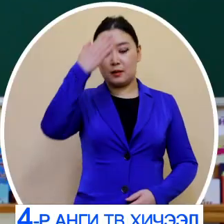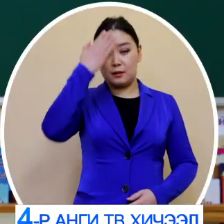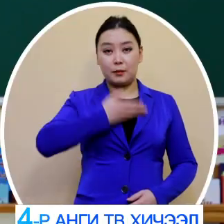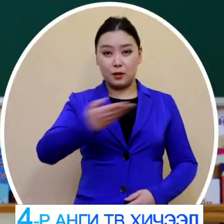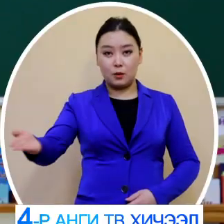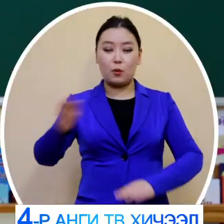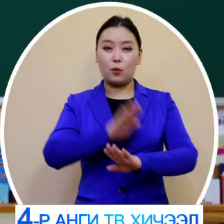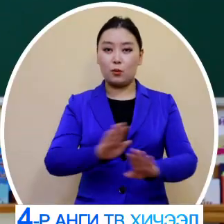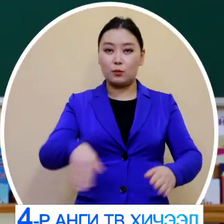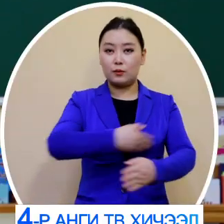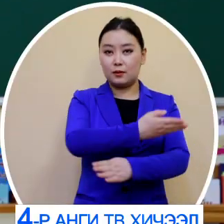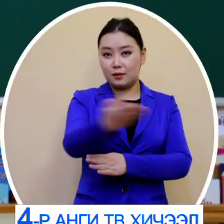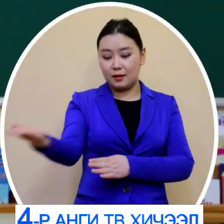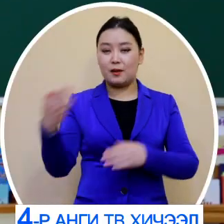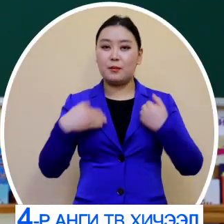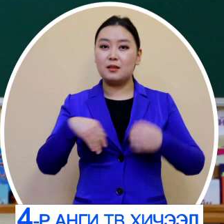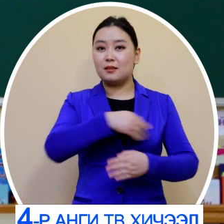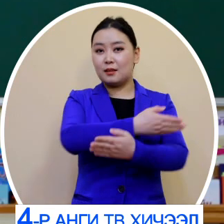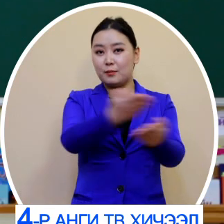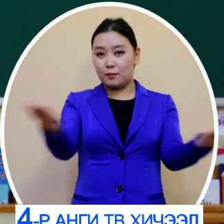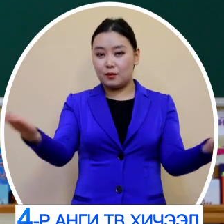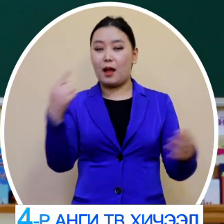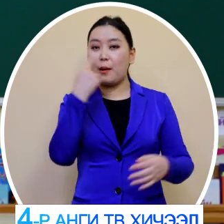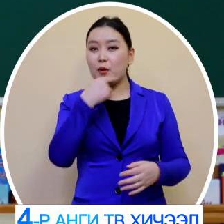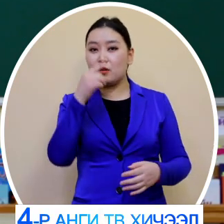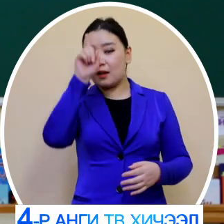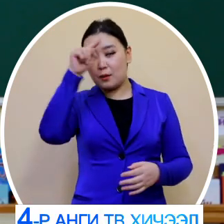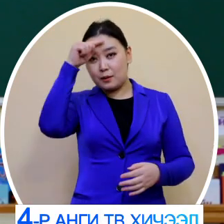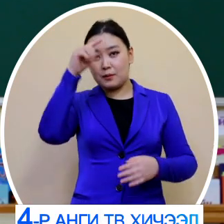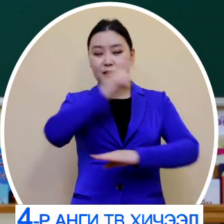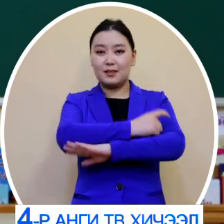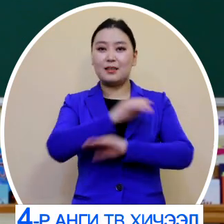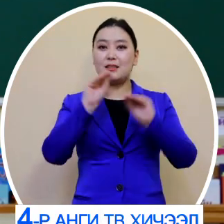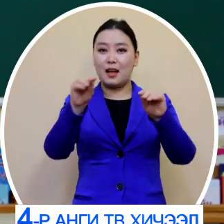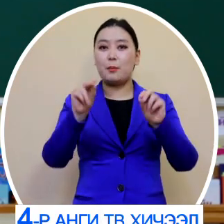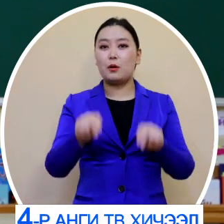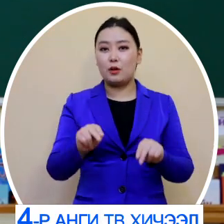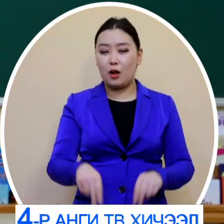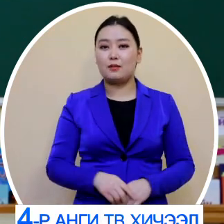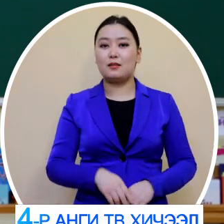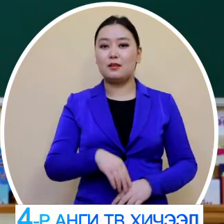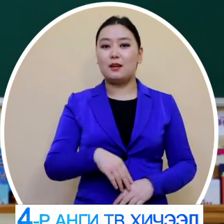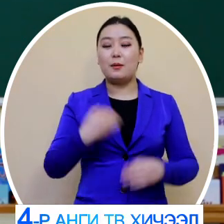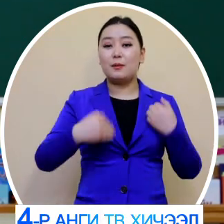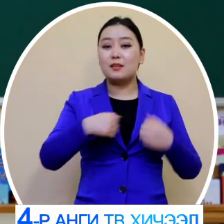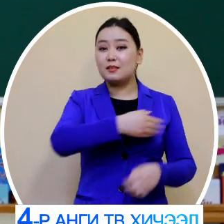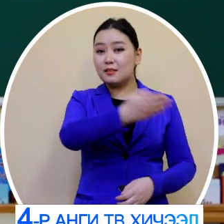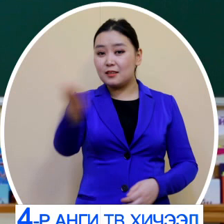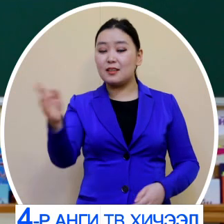Сайн бацхан уу хүүхдүүдээ. Багш та бүхэндээ амны хөндийн эрүүл мэнд хичээлийг заах болноо. За, багш та бүхнээс нэг асуулт